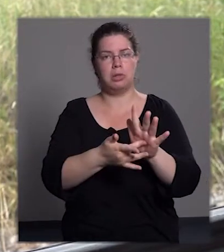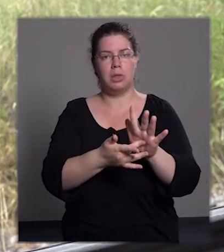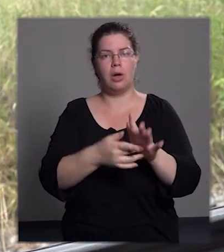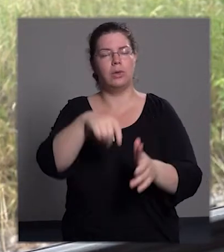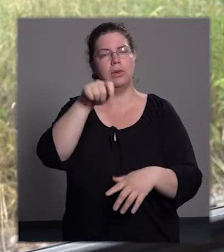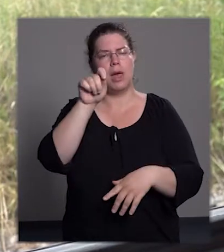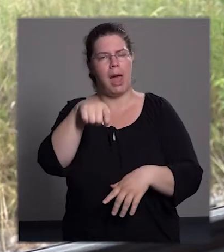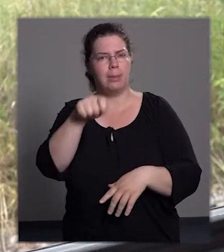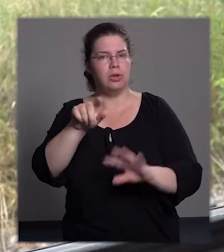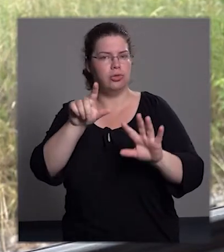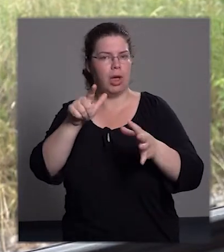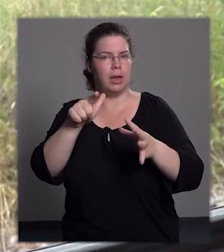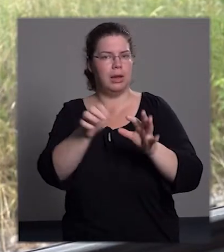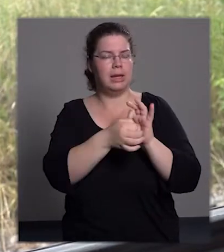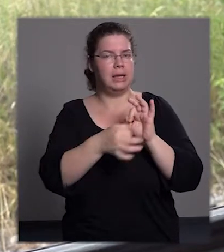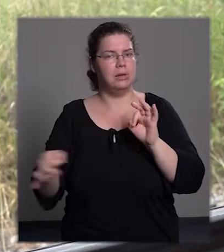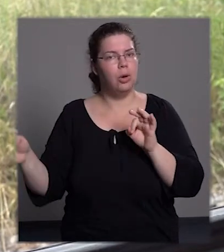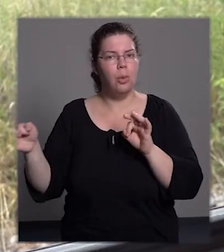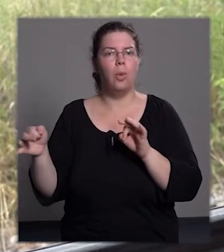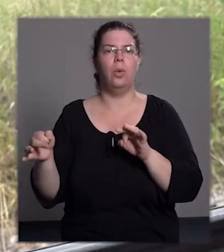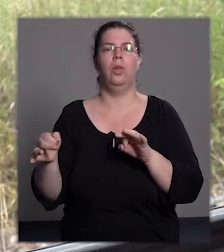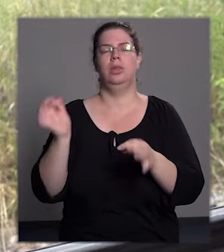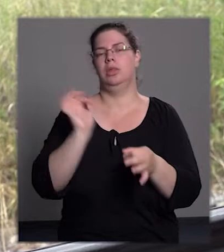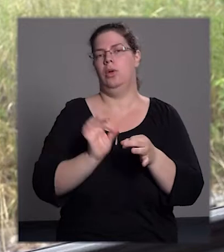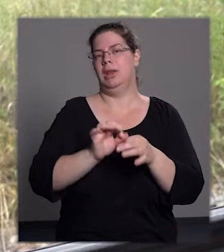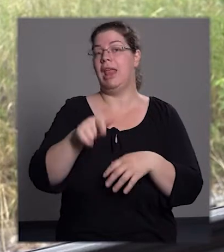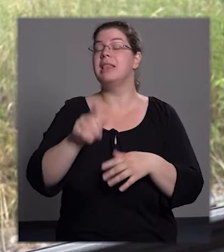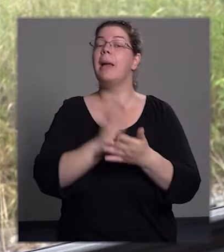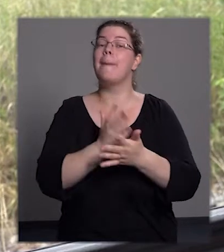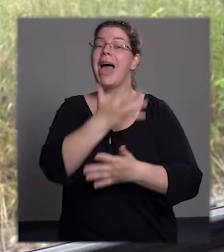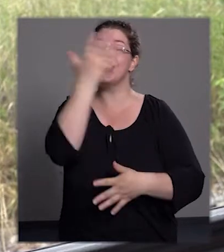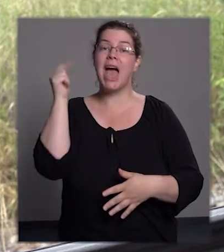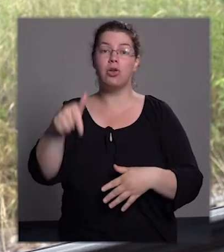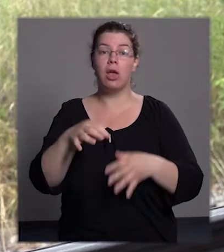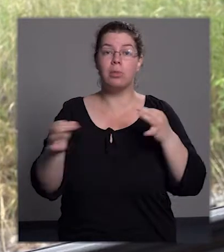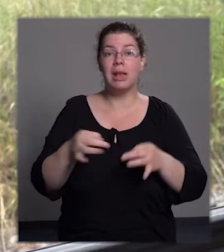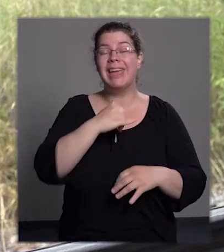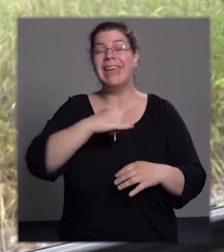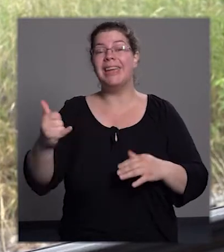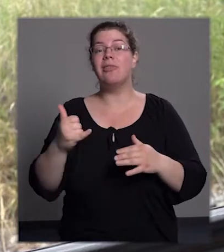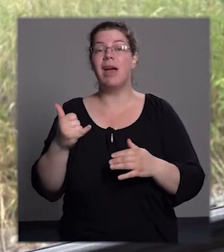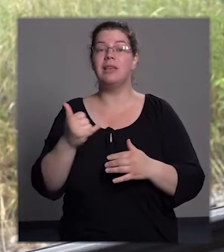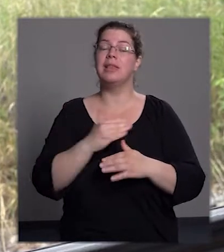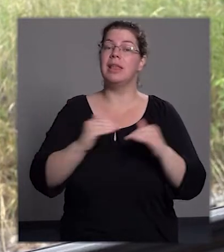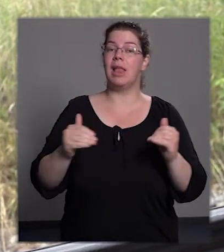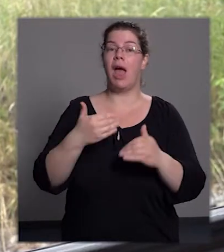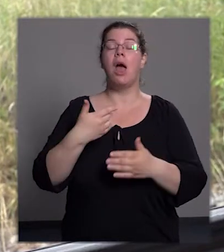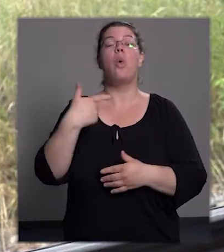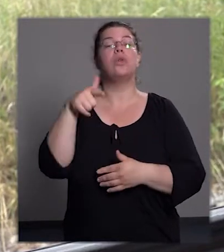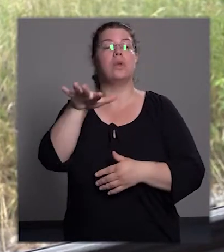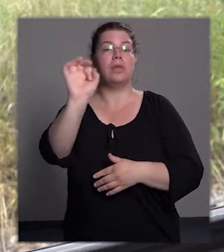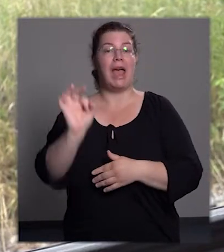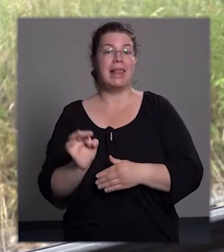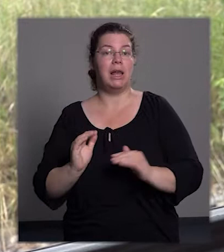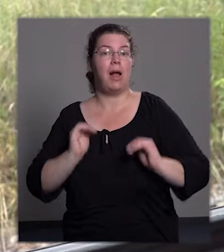április 7-től történt ez meg, de már nyáron azt mérték, hogy éves szinten 25%-kal nőtt az utasforgalom,